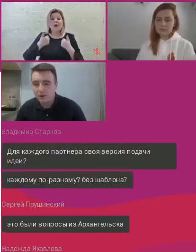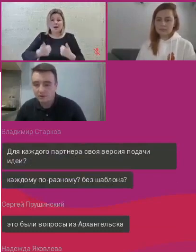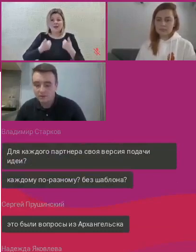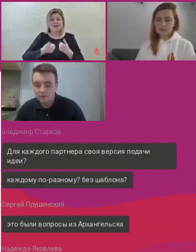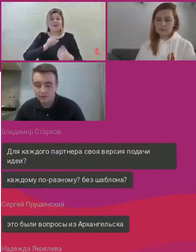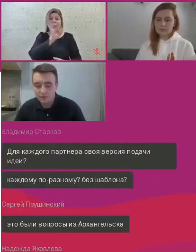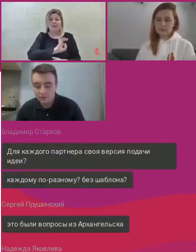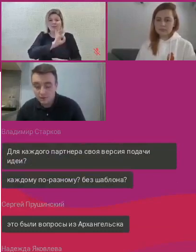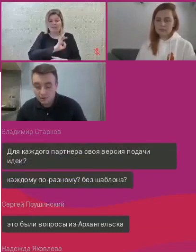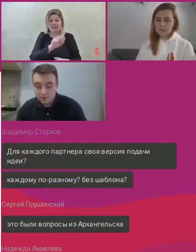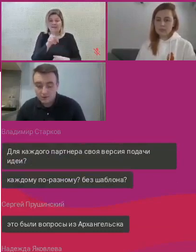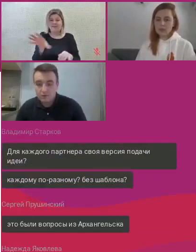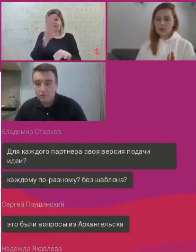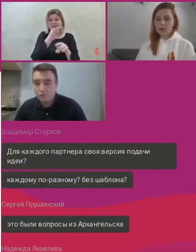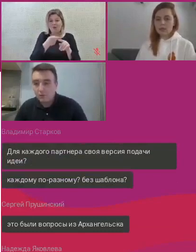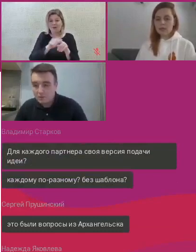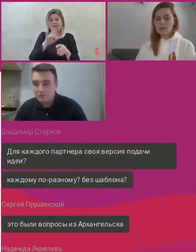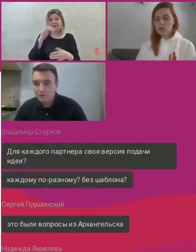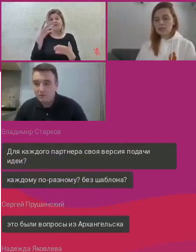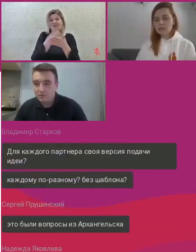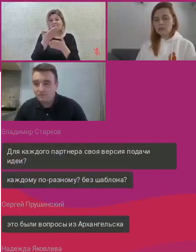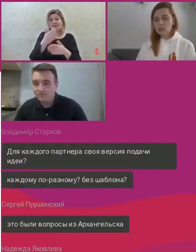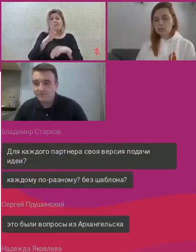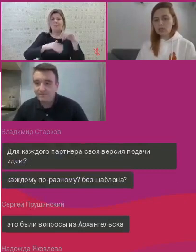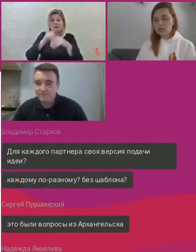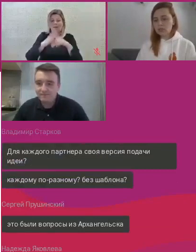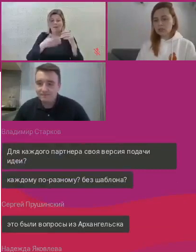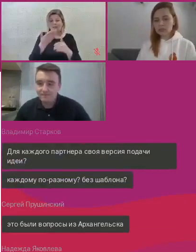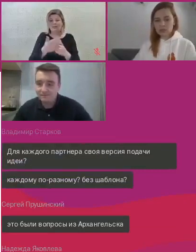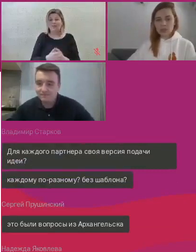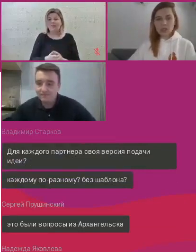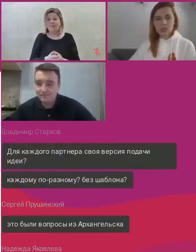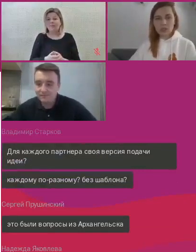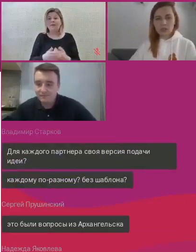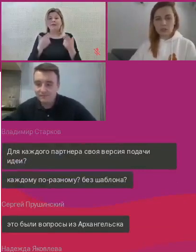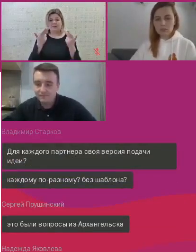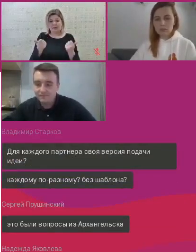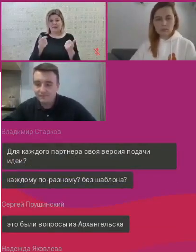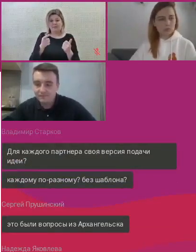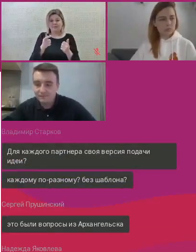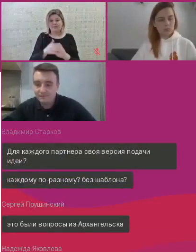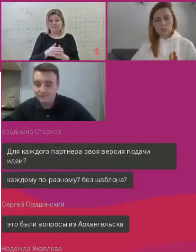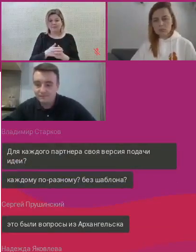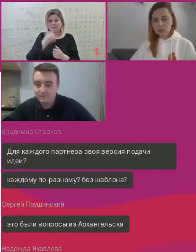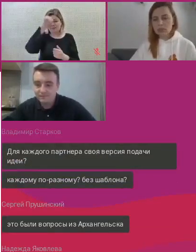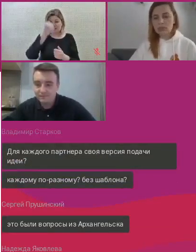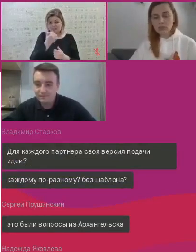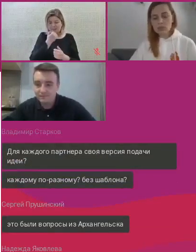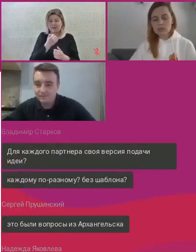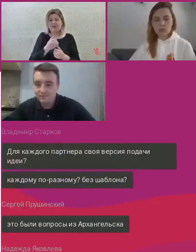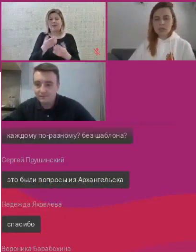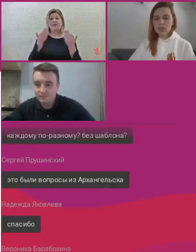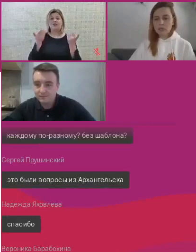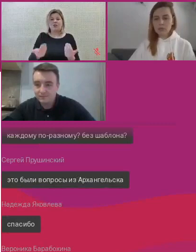своей практике. Вот, спасибо. Да, пожалуйста, большое. Вы можете, сейчас я... Как-то